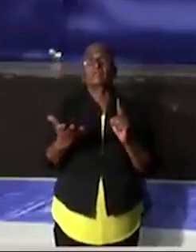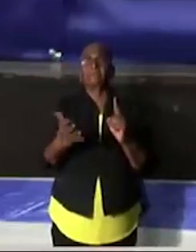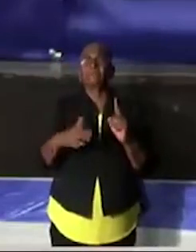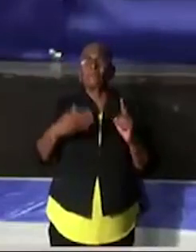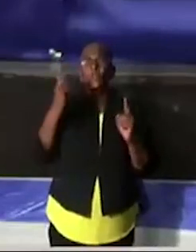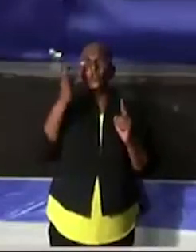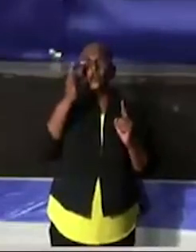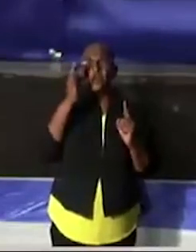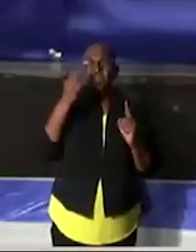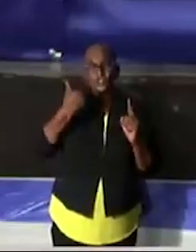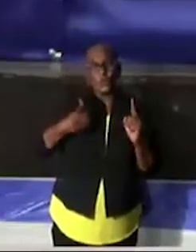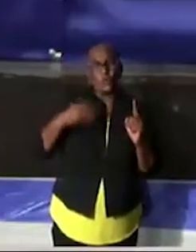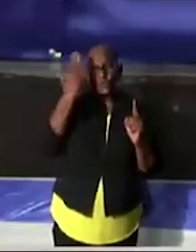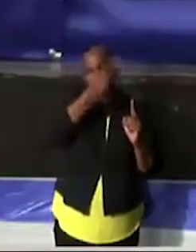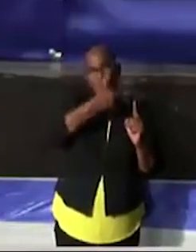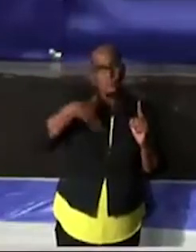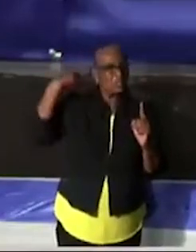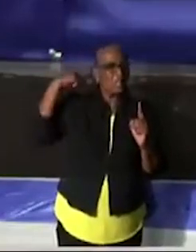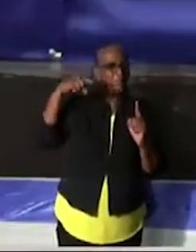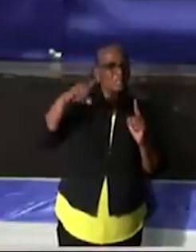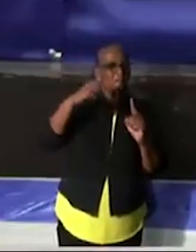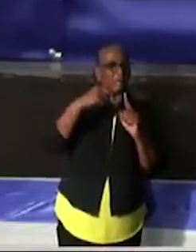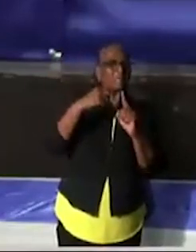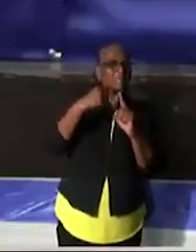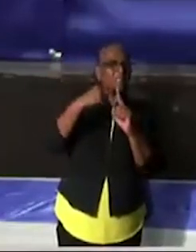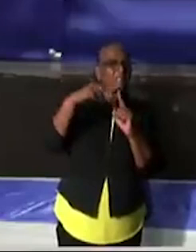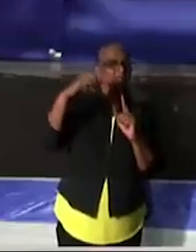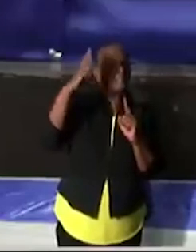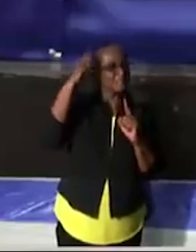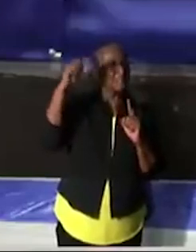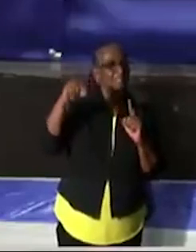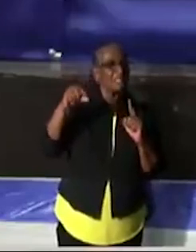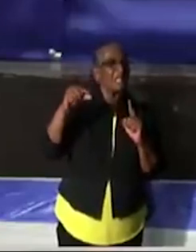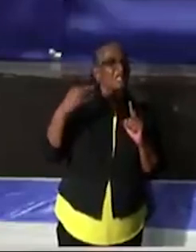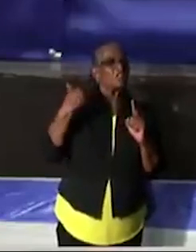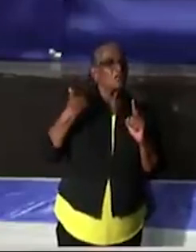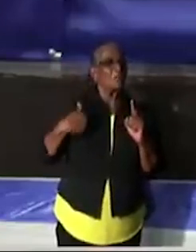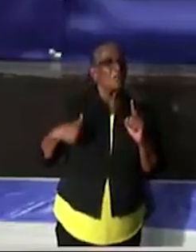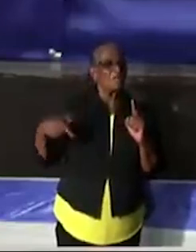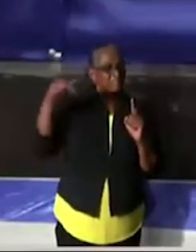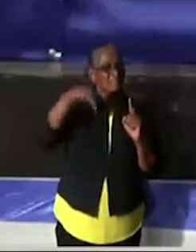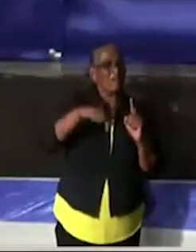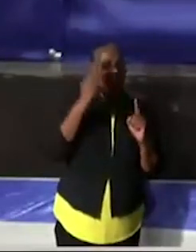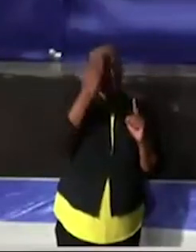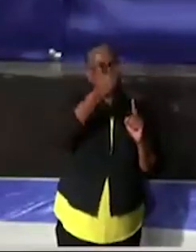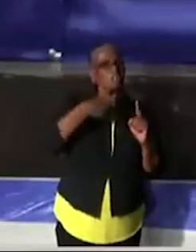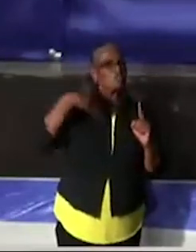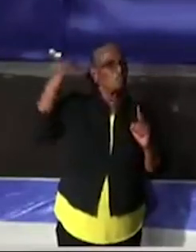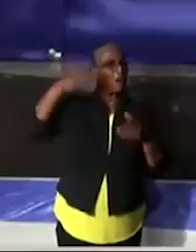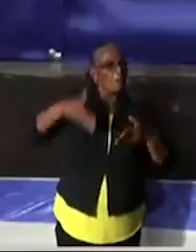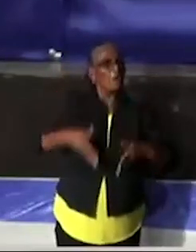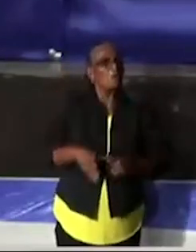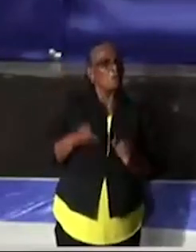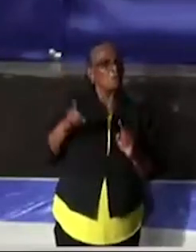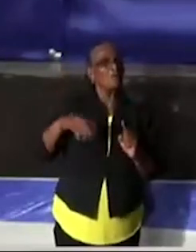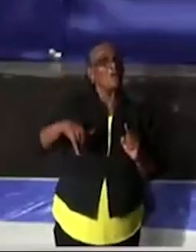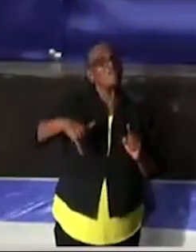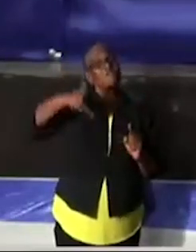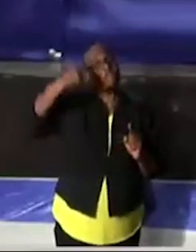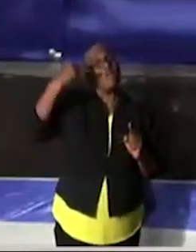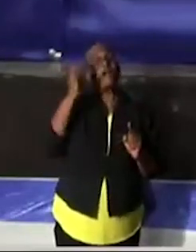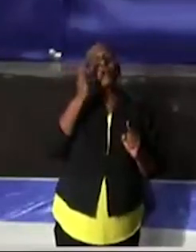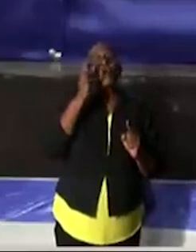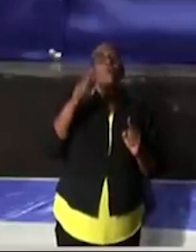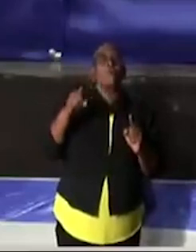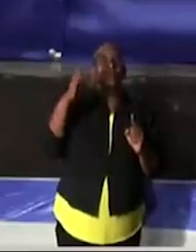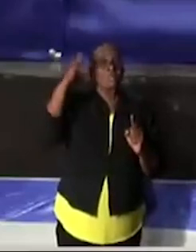veel Surinamers wonen. En veel mensen uit van Surinaamse komaf wonen. En vandaar dat wij voorwaarden